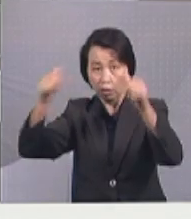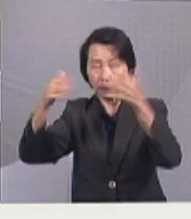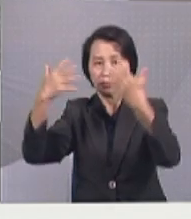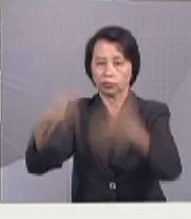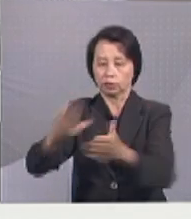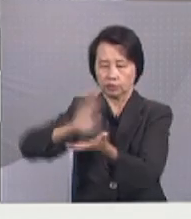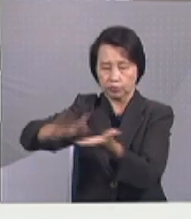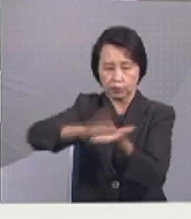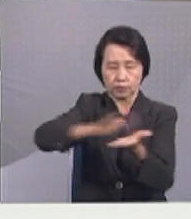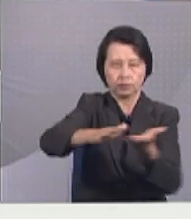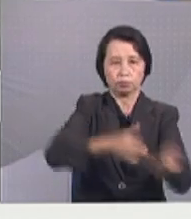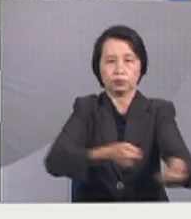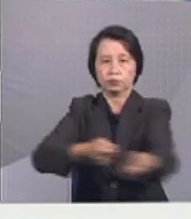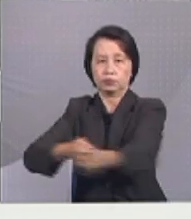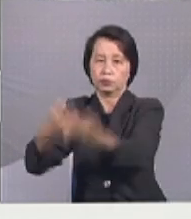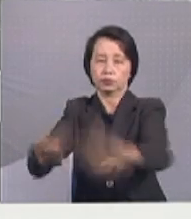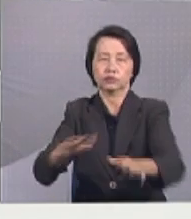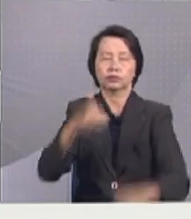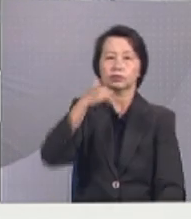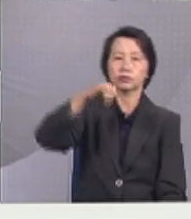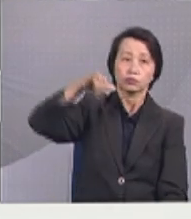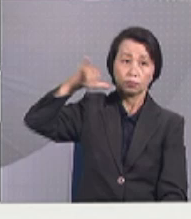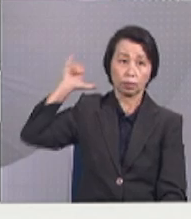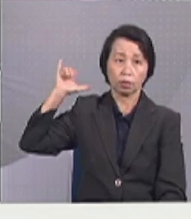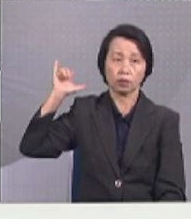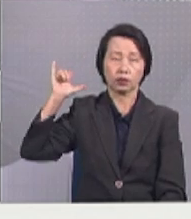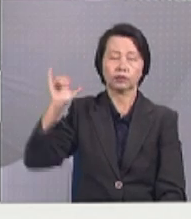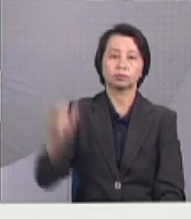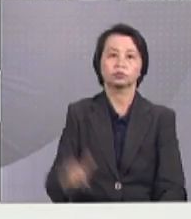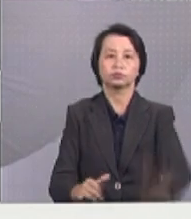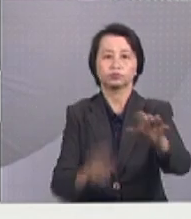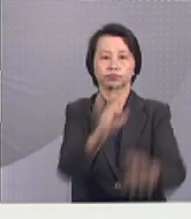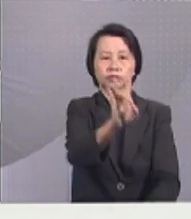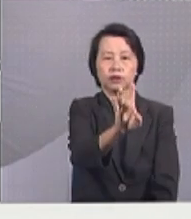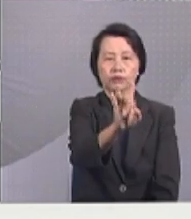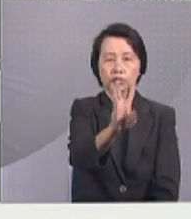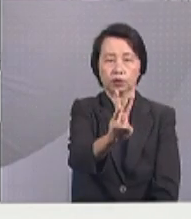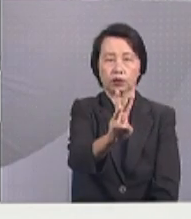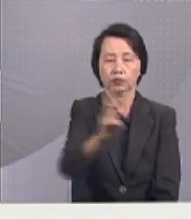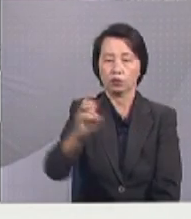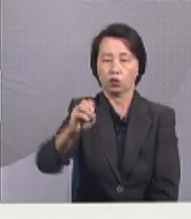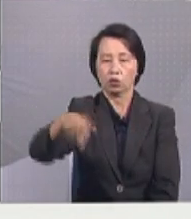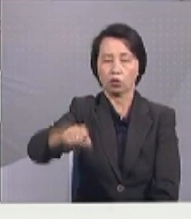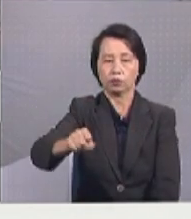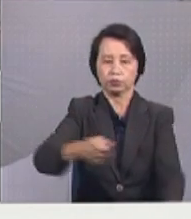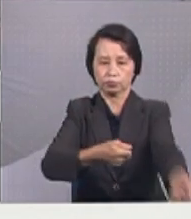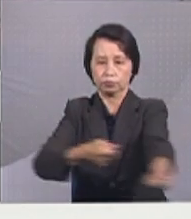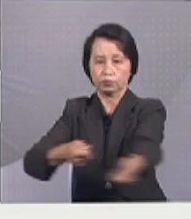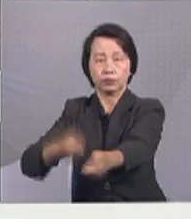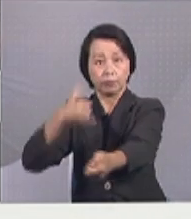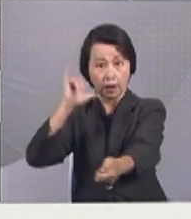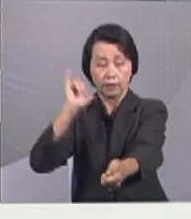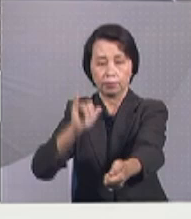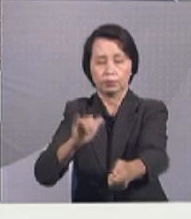telah disanitasi. Semalam, sebanyak 86 operasi sanitasi